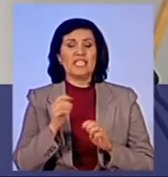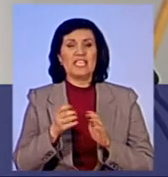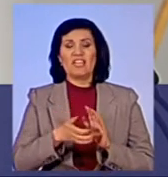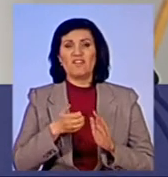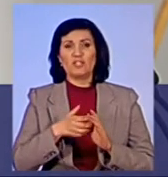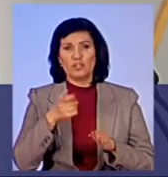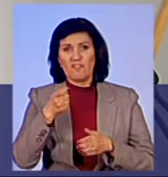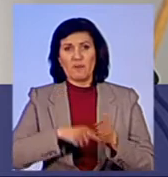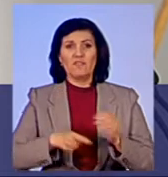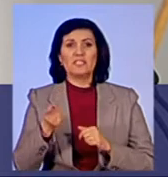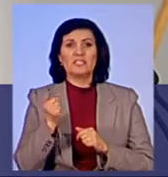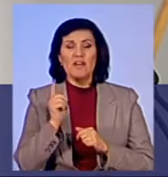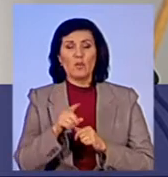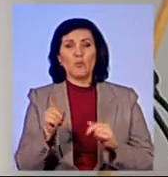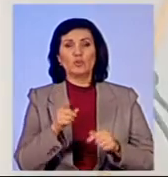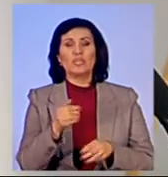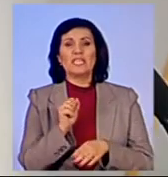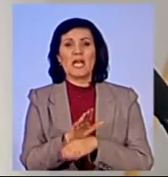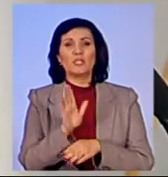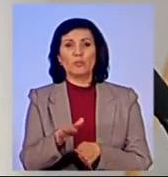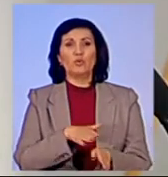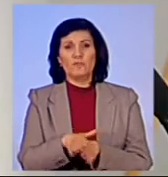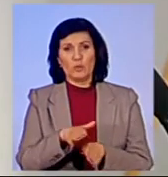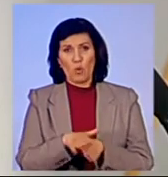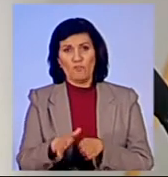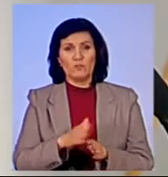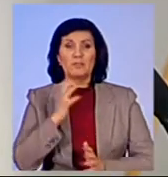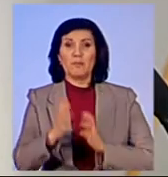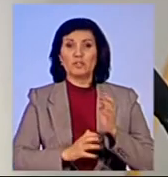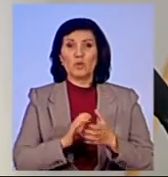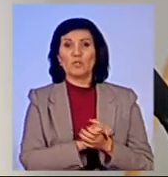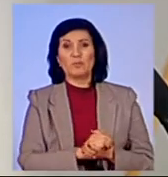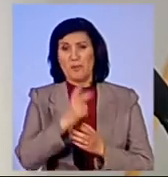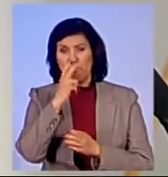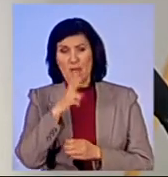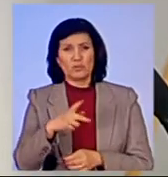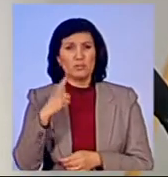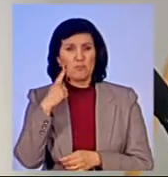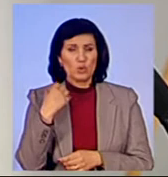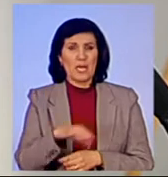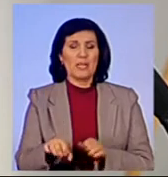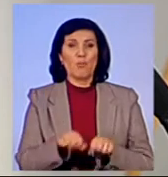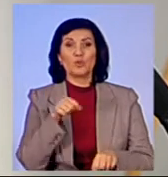тому, що її накази будуть виконуватися. Міжнародна спільнота бачить брутальне порушення